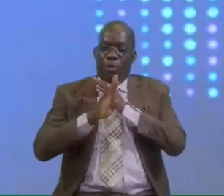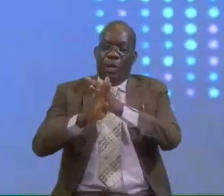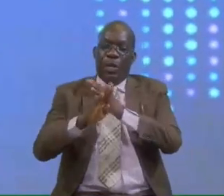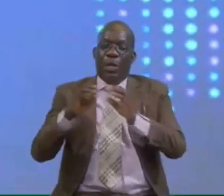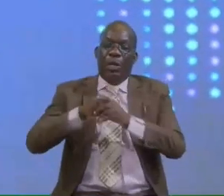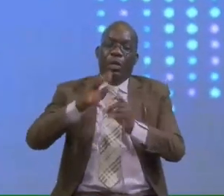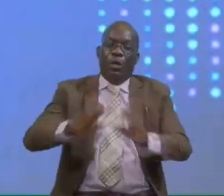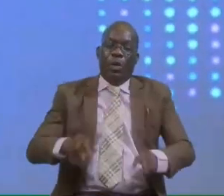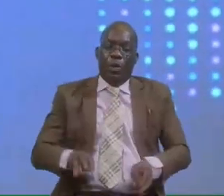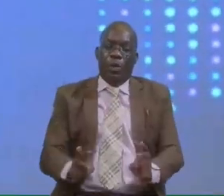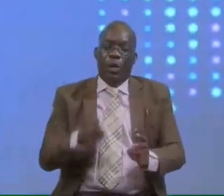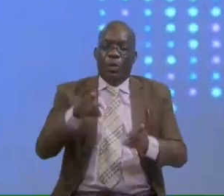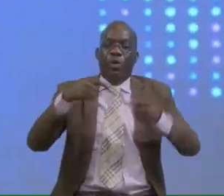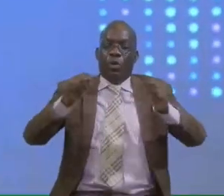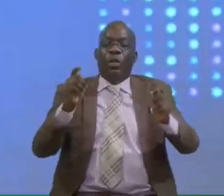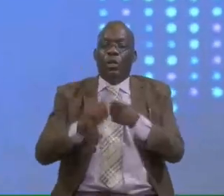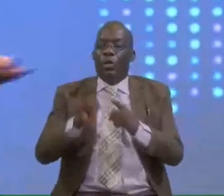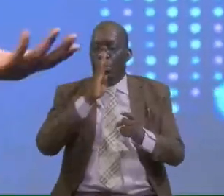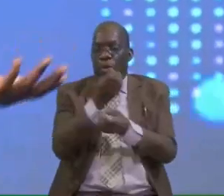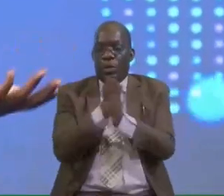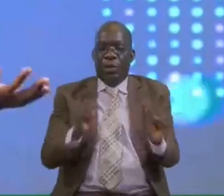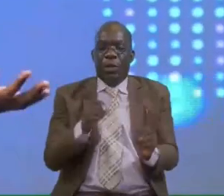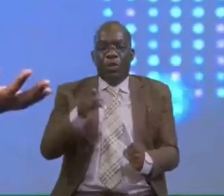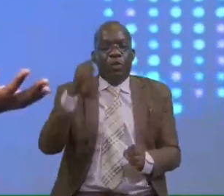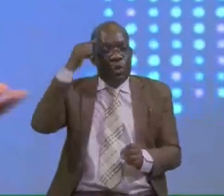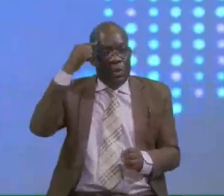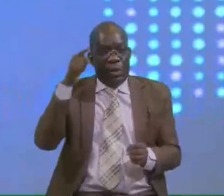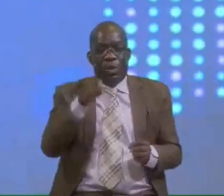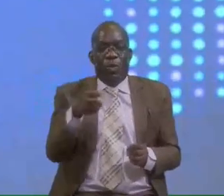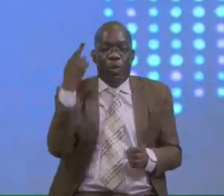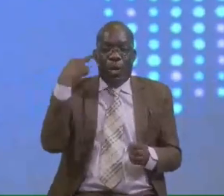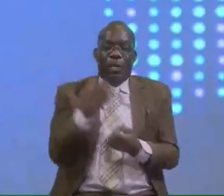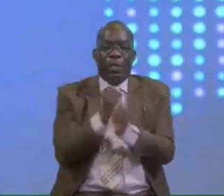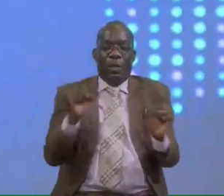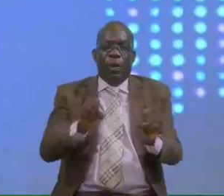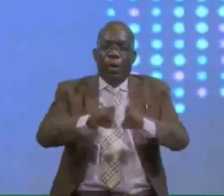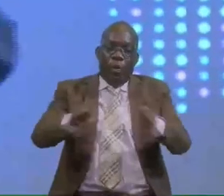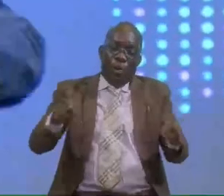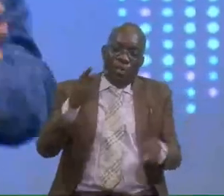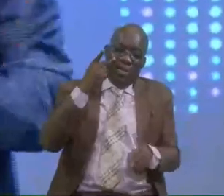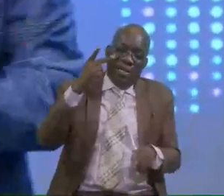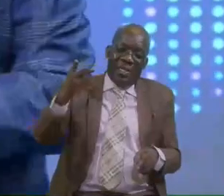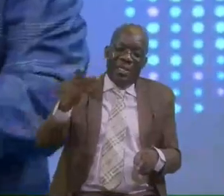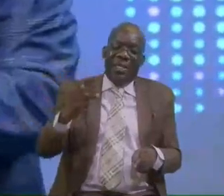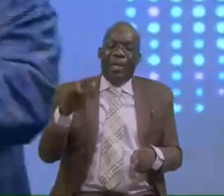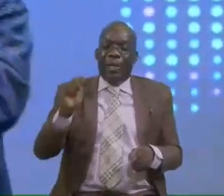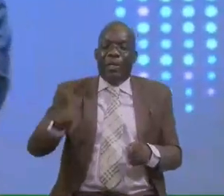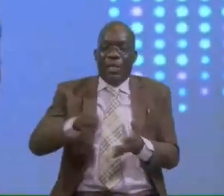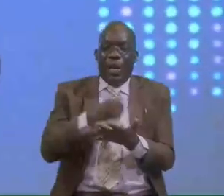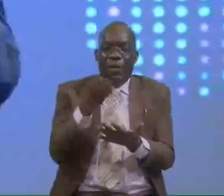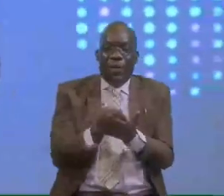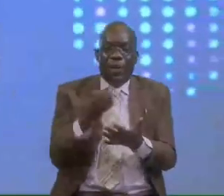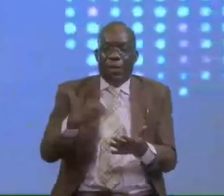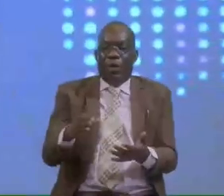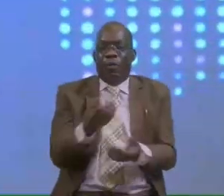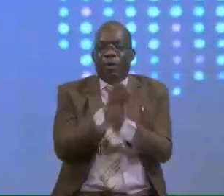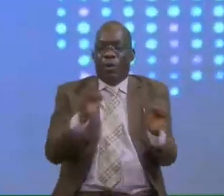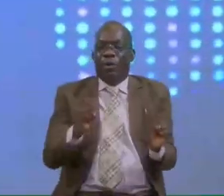as essayé d'être sauvé, tu pensais que tu étais sauvé, mais voici l'évidence du